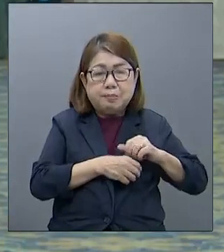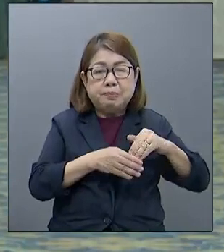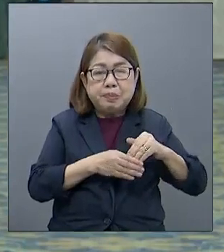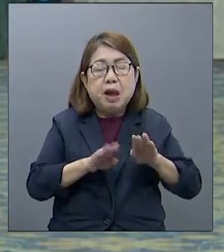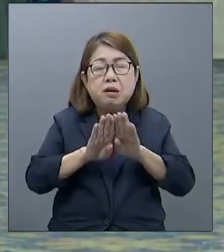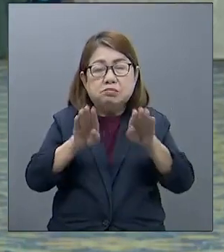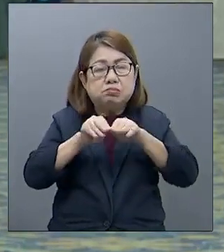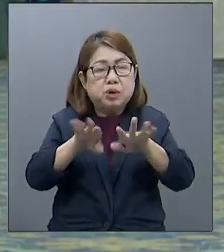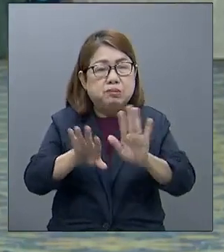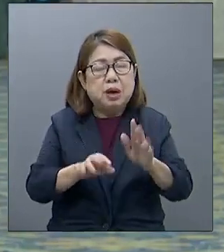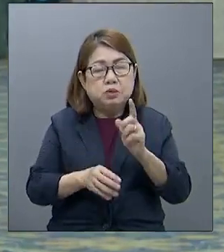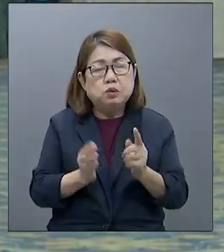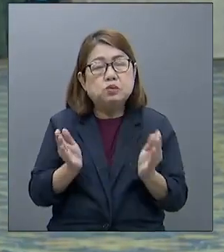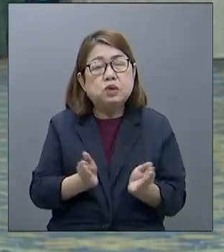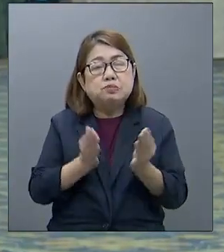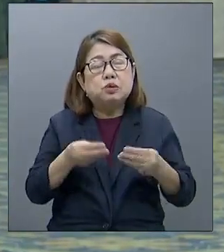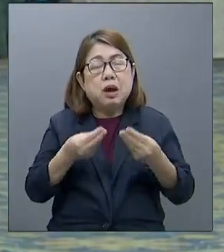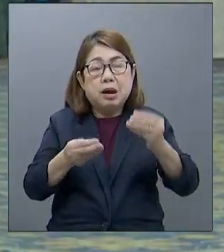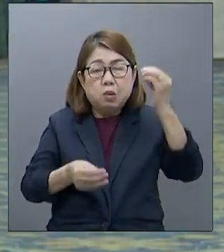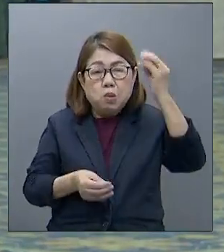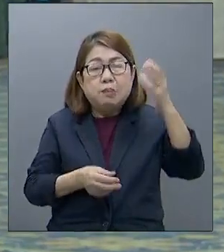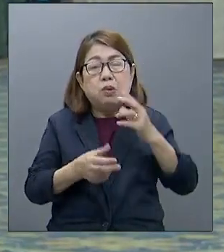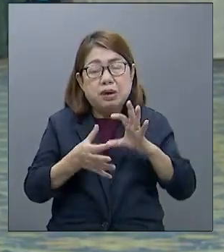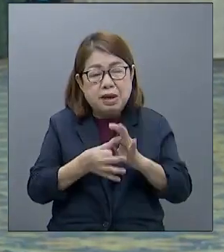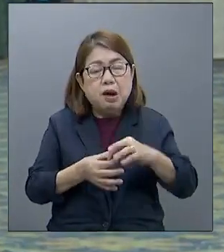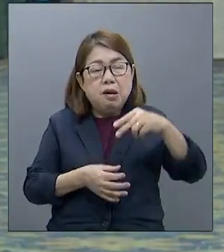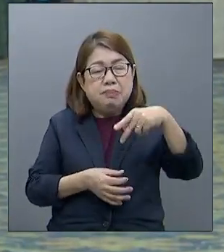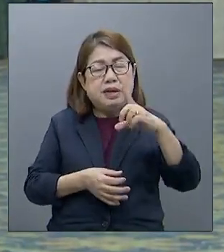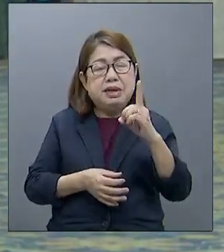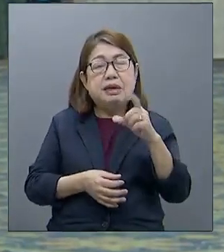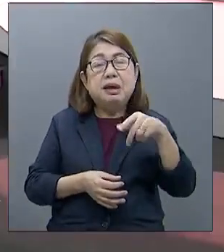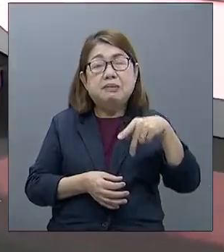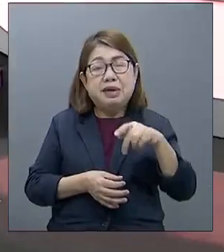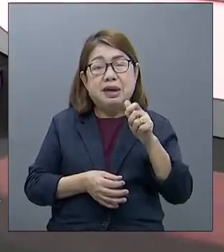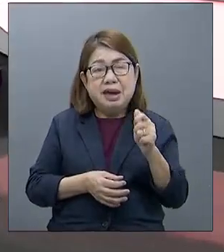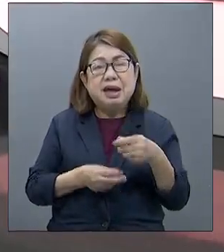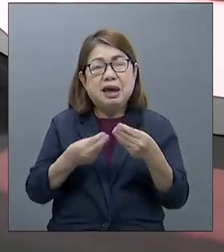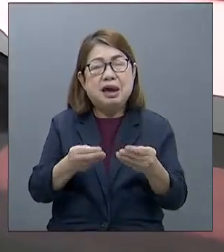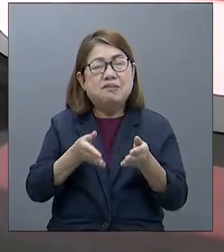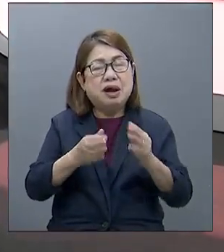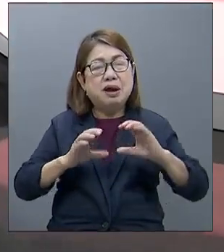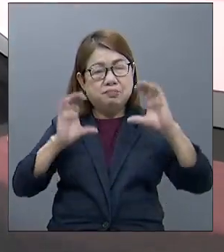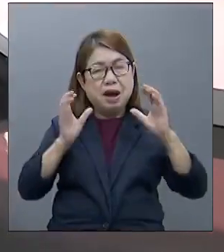มีการส่งเสริมความรู้ค่ะทางด้านของ PDPA ให้กับหน่วยงานภาครัฐแล้วก็ธุรกิจควบคู่ไปด้วยค่ะ ค่ะขอบคุณค่ะ